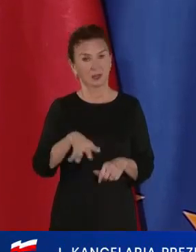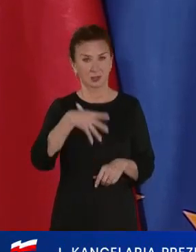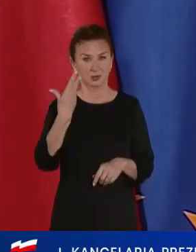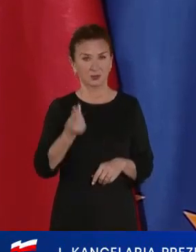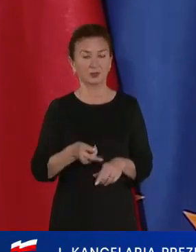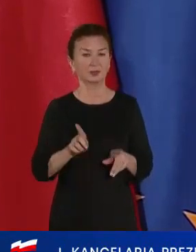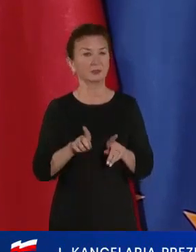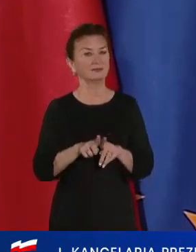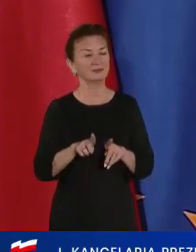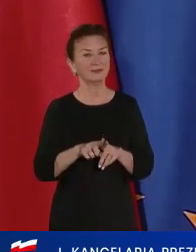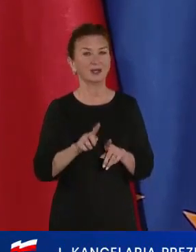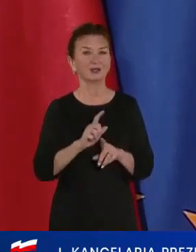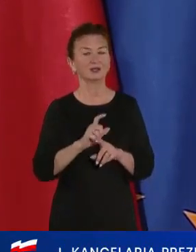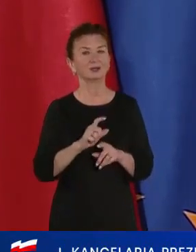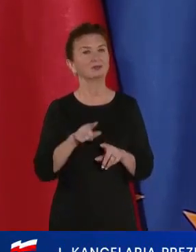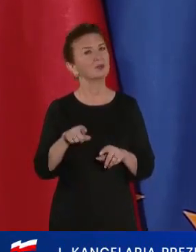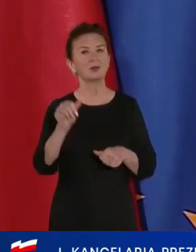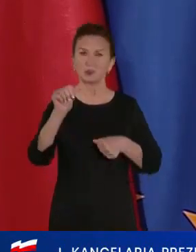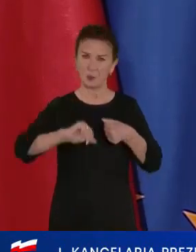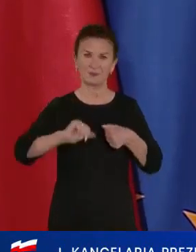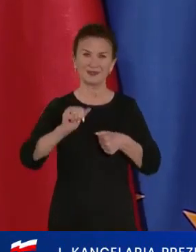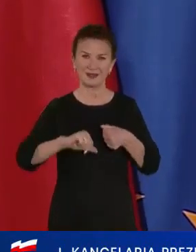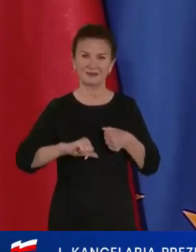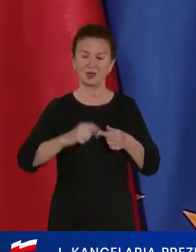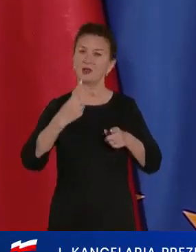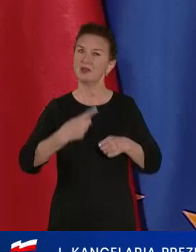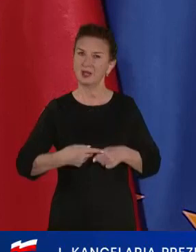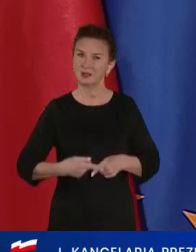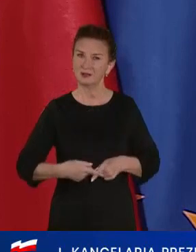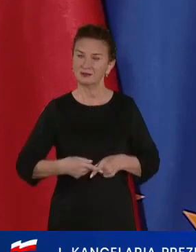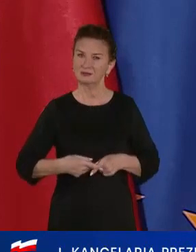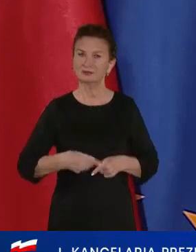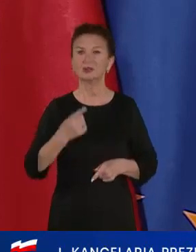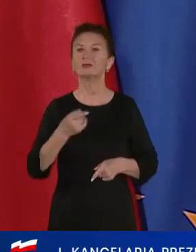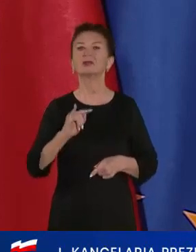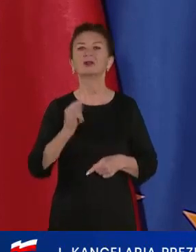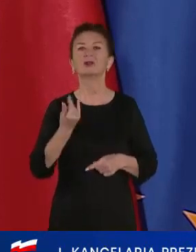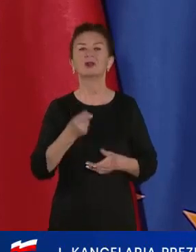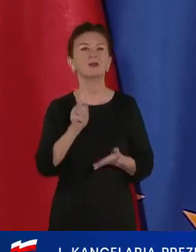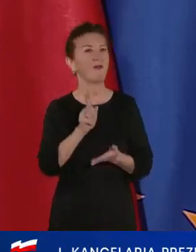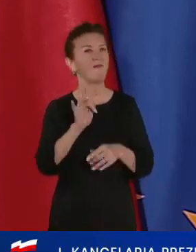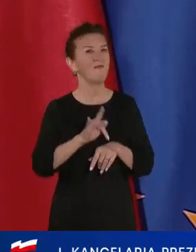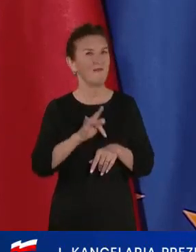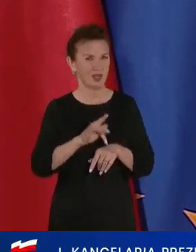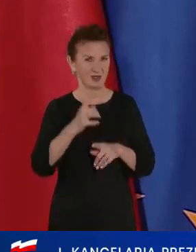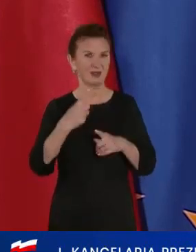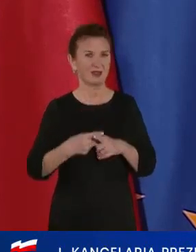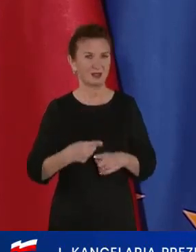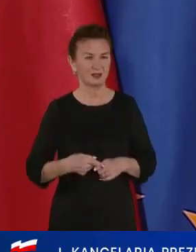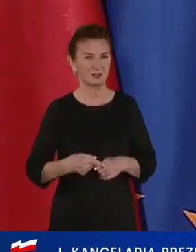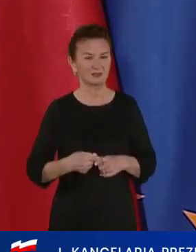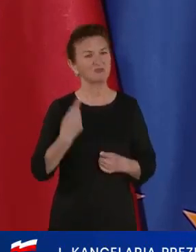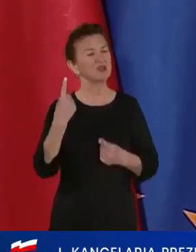to jest także test i od tego, jak zdamy ten test, zależeć będzie to,